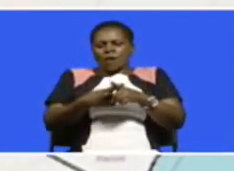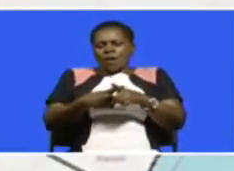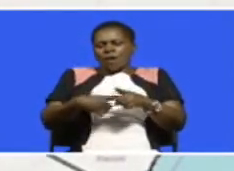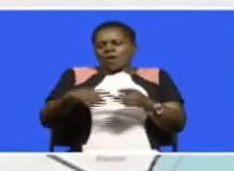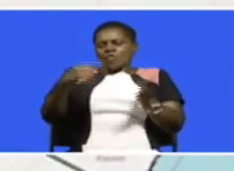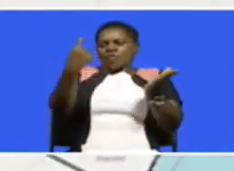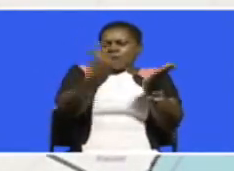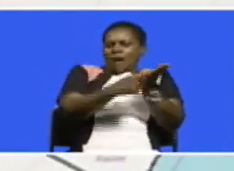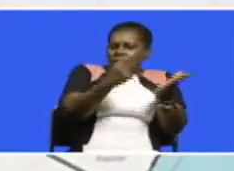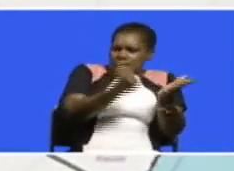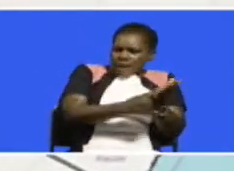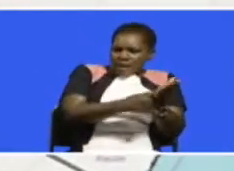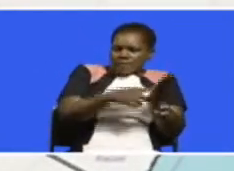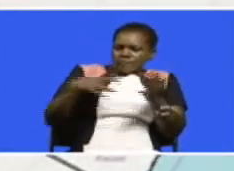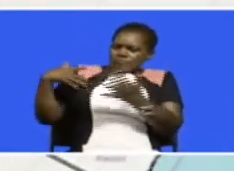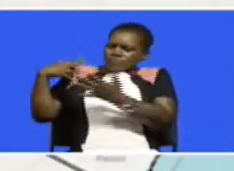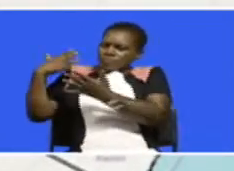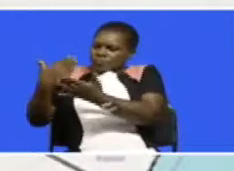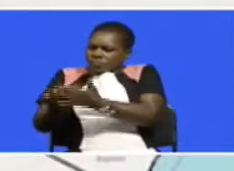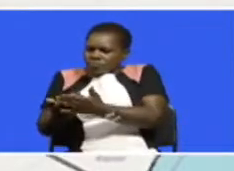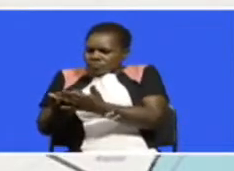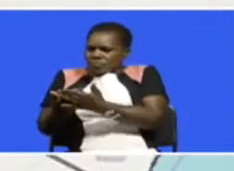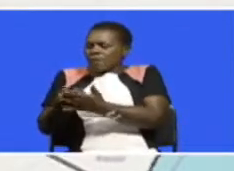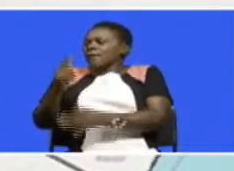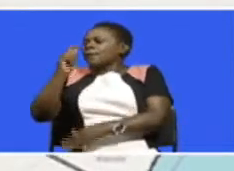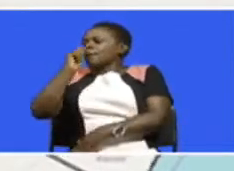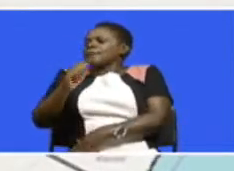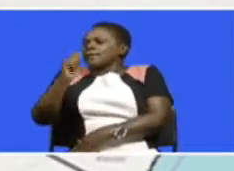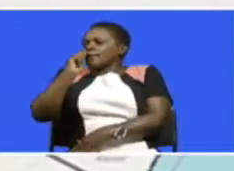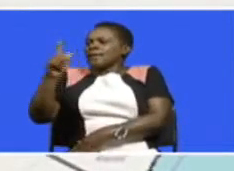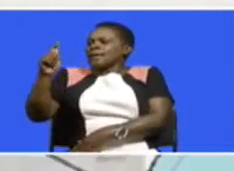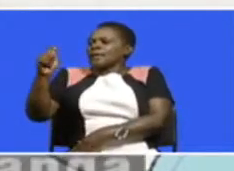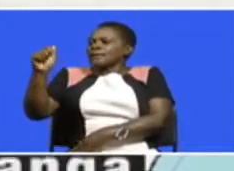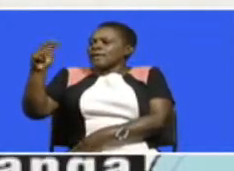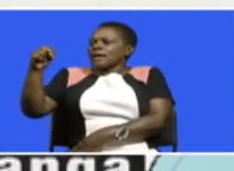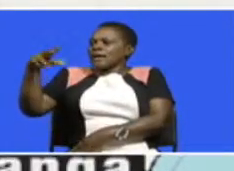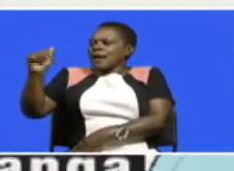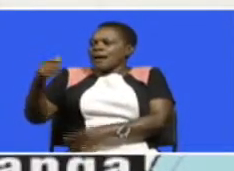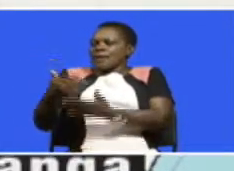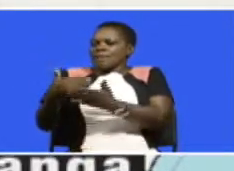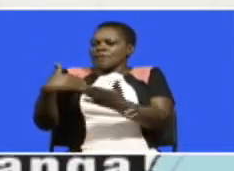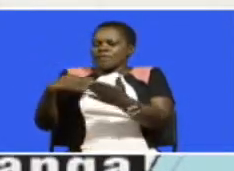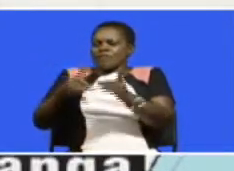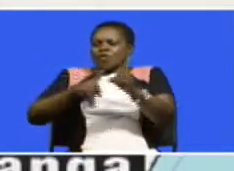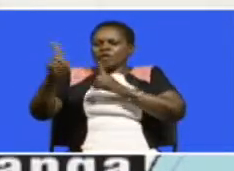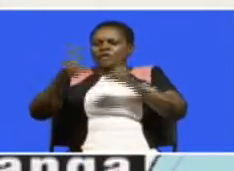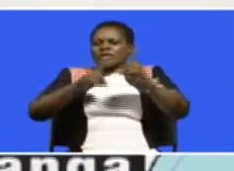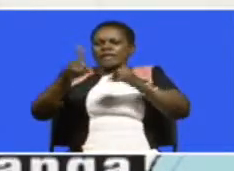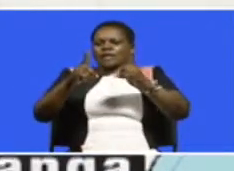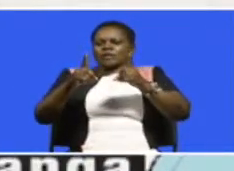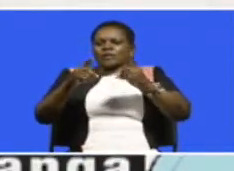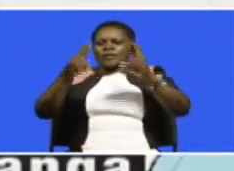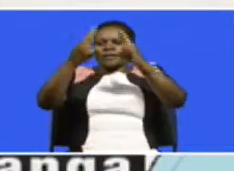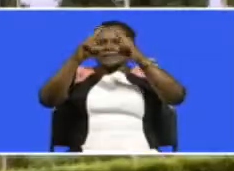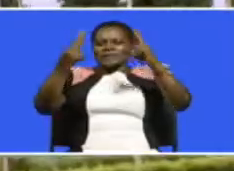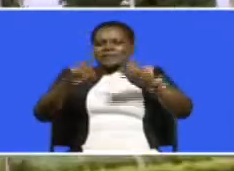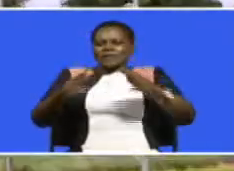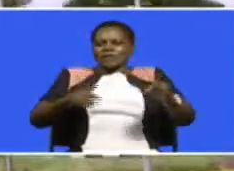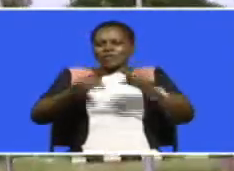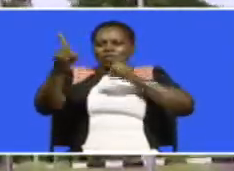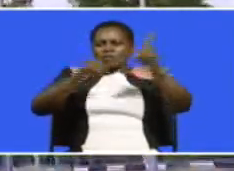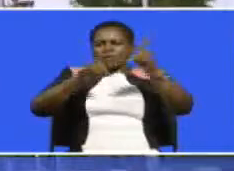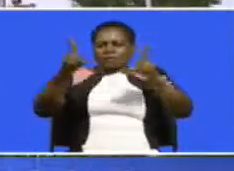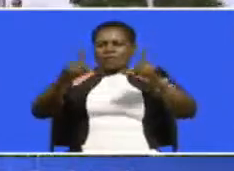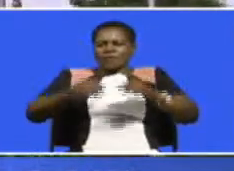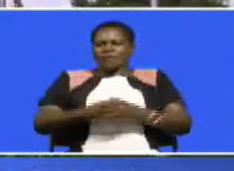Hoima magharibi mwa Uganda hadi katika bandari ya Tanga Tanzania, kabla ya kusafirishwa kimataifa kwa gharama ya bilioni 3.5